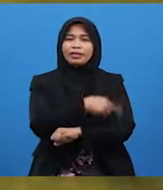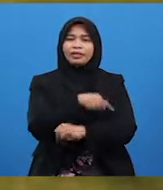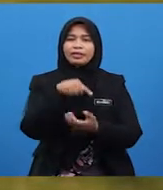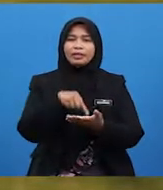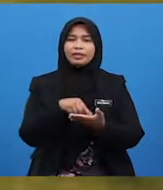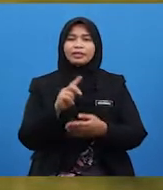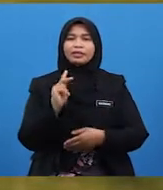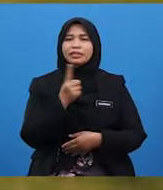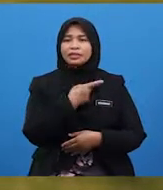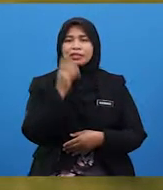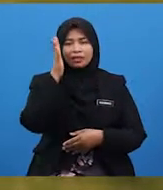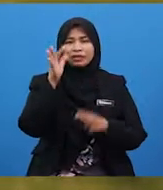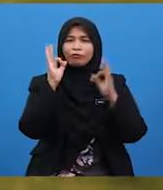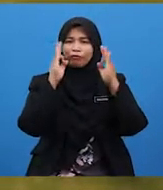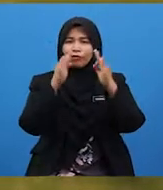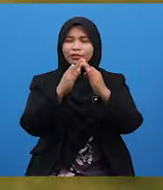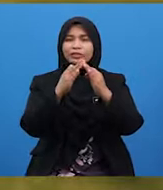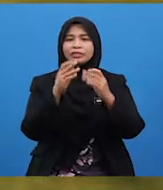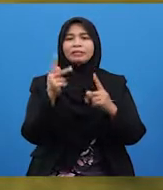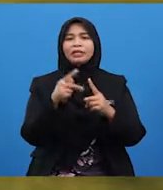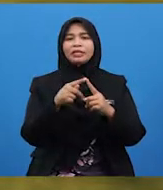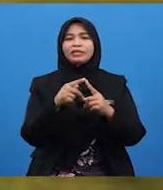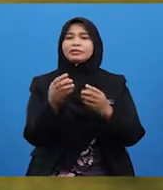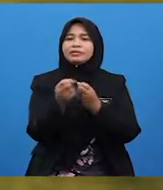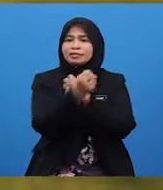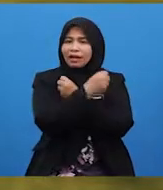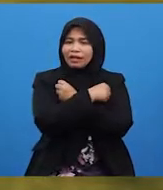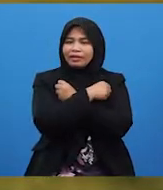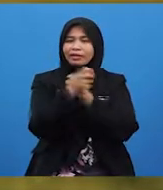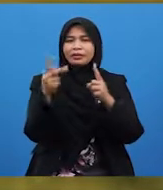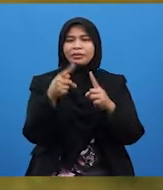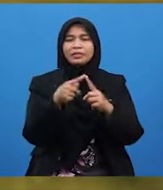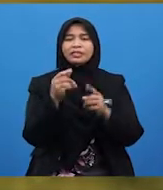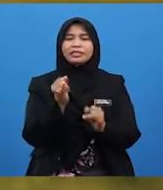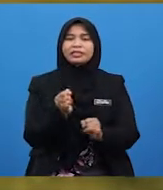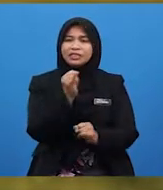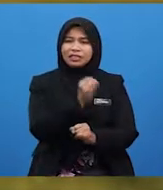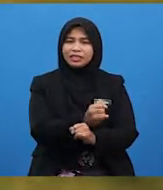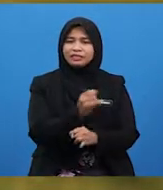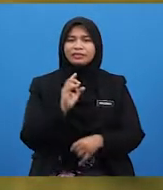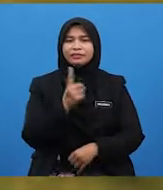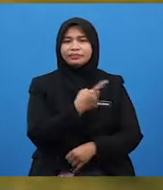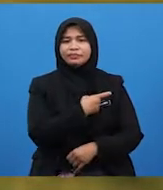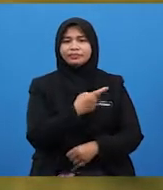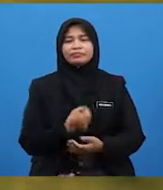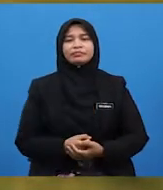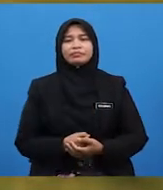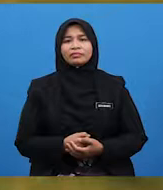akan fokus kepada menyayangi jiran kita. Penting tak kita sayangi jiran kita?